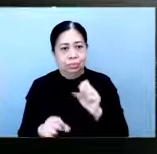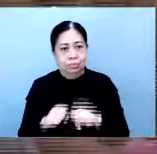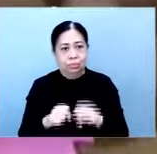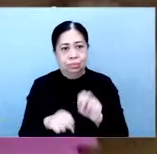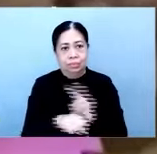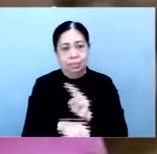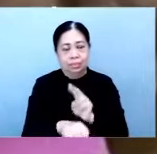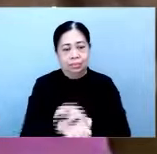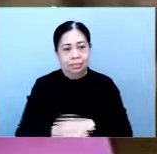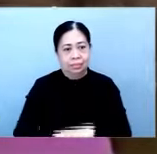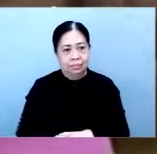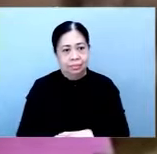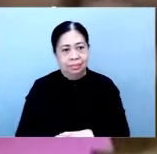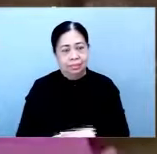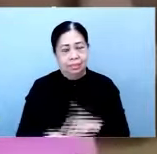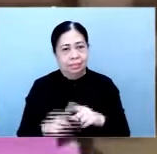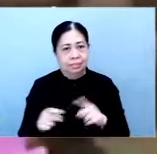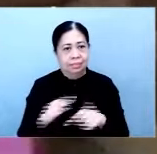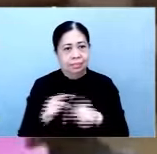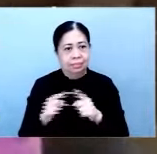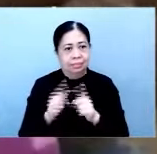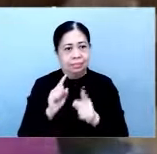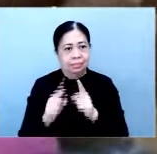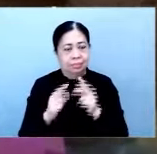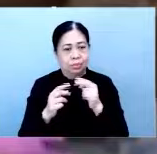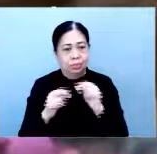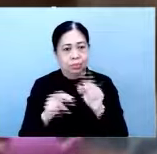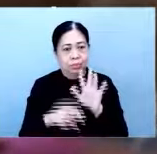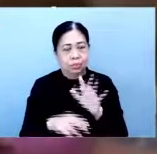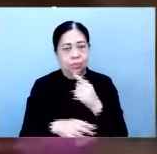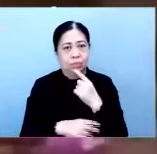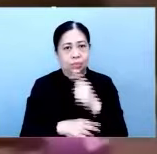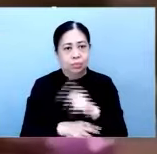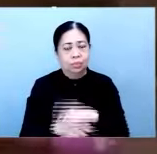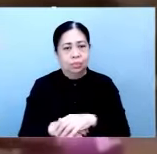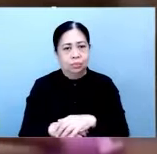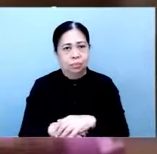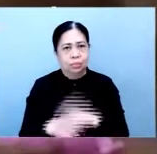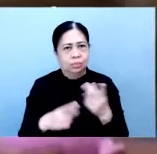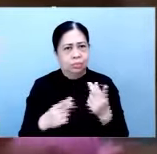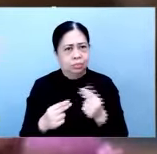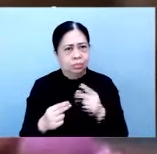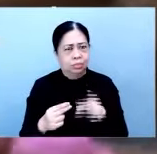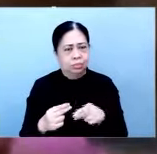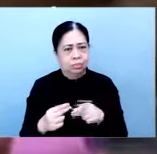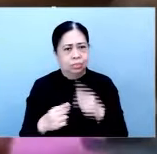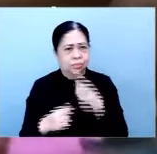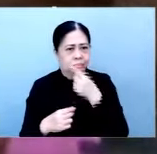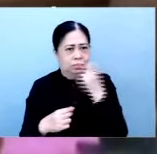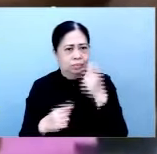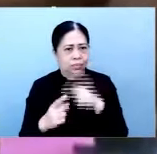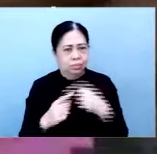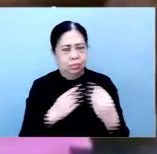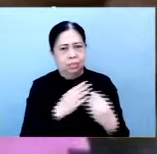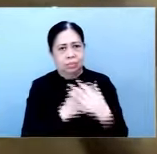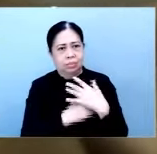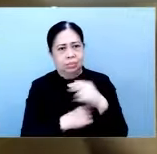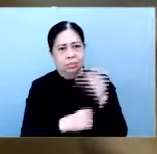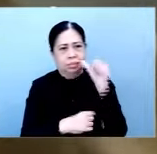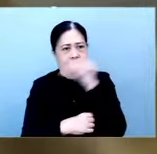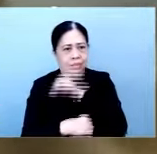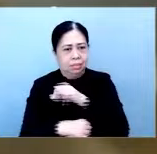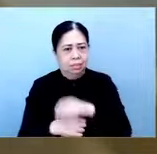siya. Pero nang makausap ng News 5, sinabi ni Corelio na nagawa niya lang daw iyon dahil sa impluensya ng